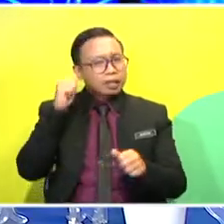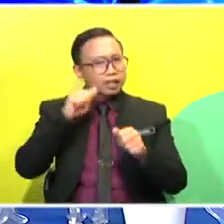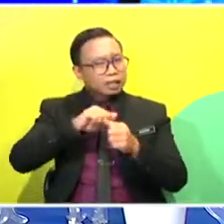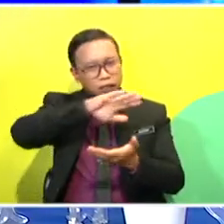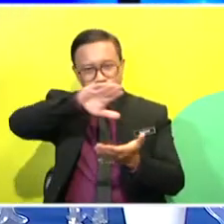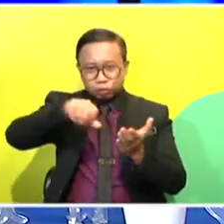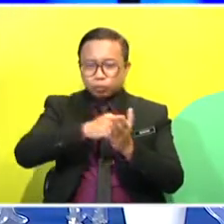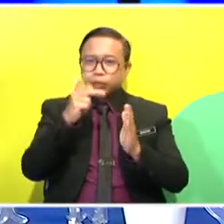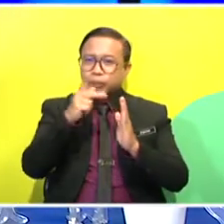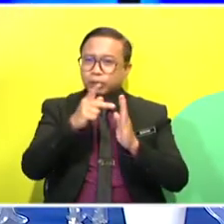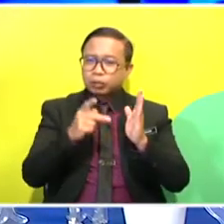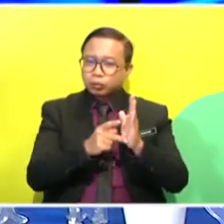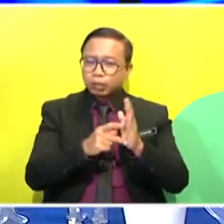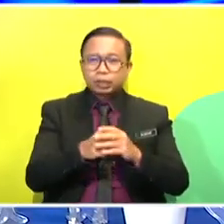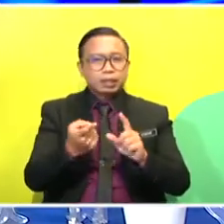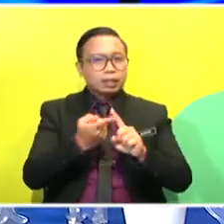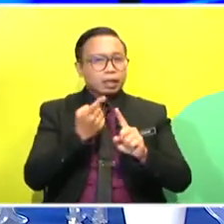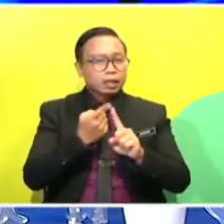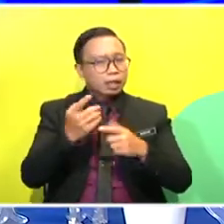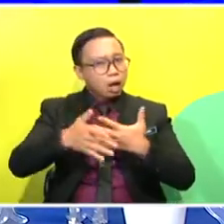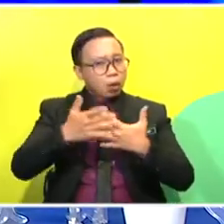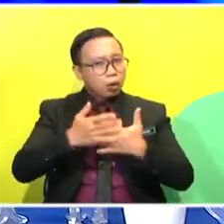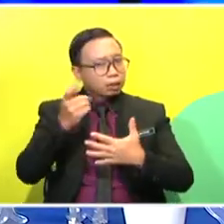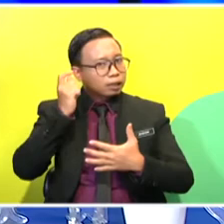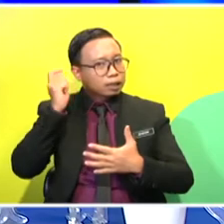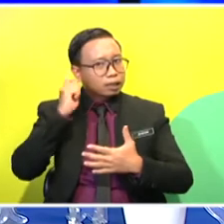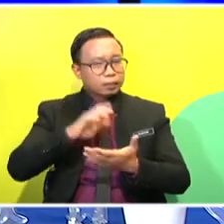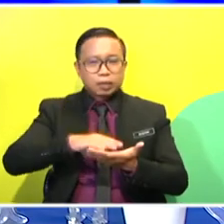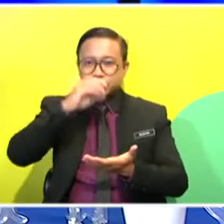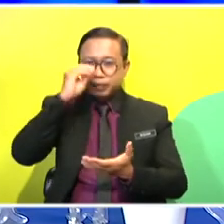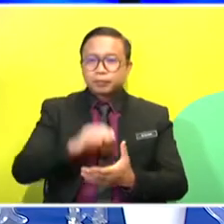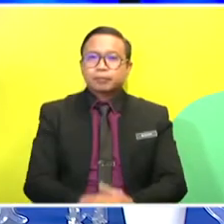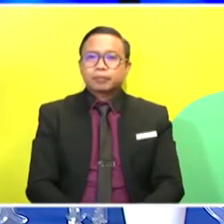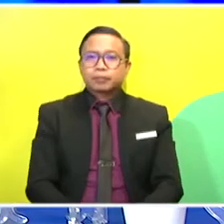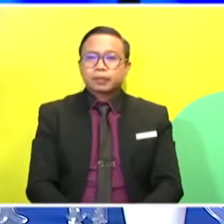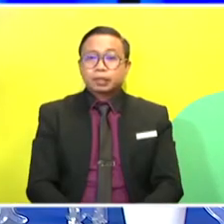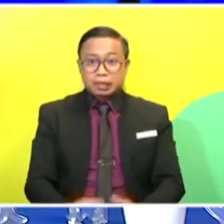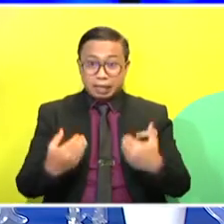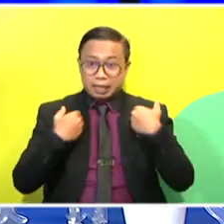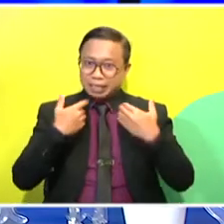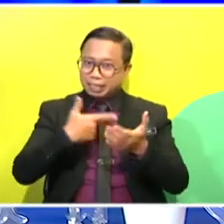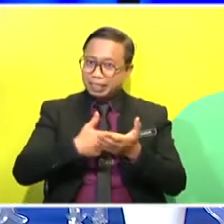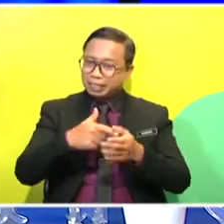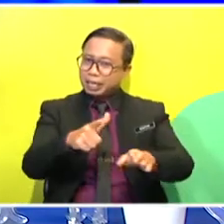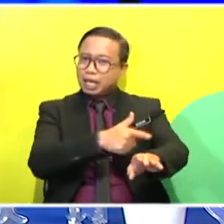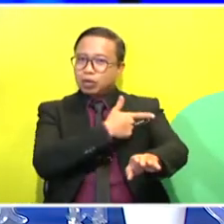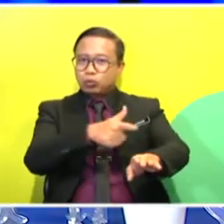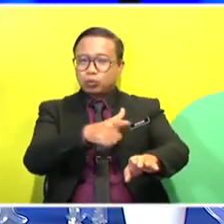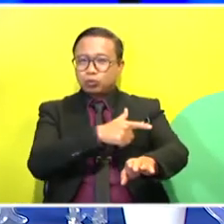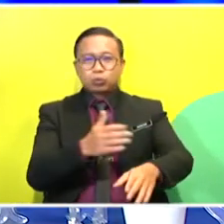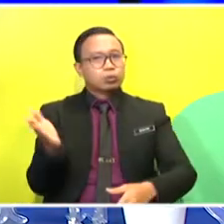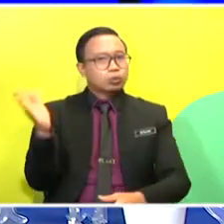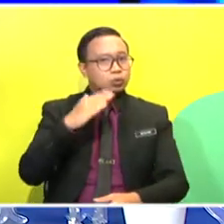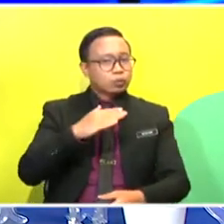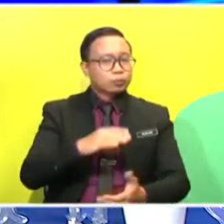telah sama-sama kita pelajari dari awal tadi. Kita akan akhiri episod kali ini dengan satu lagi nyanyian. Jadi jom semua, kita nak nyanyi